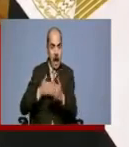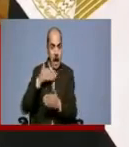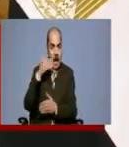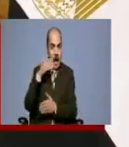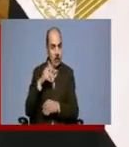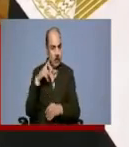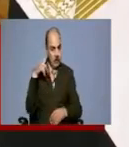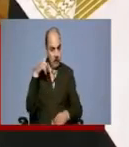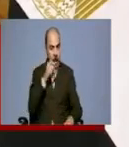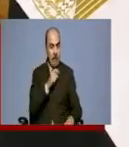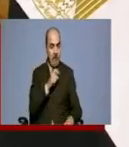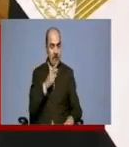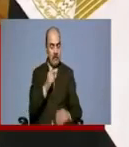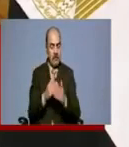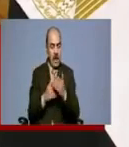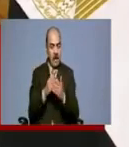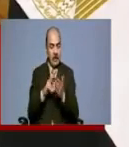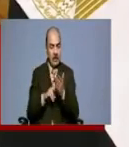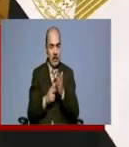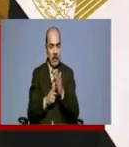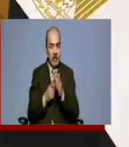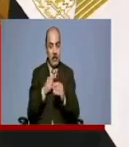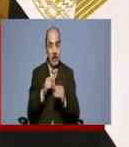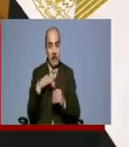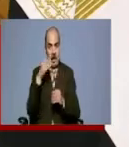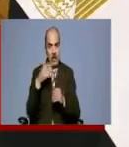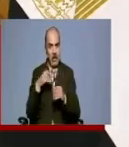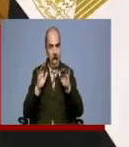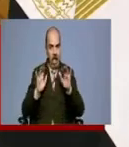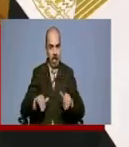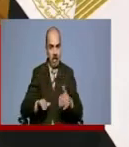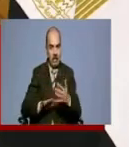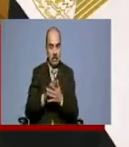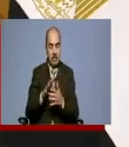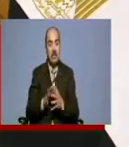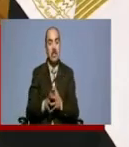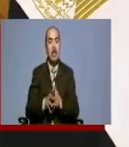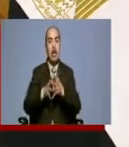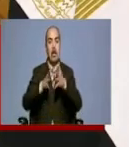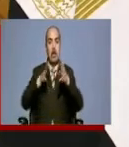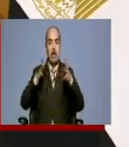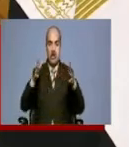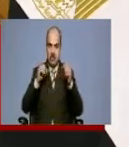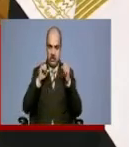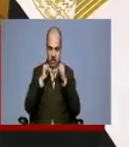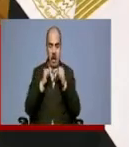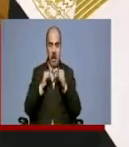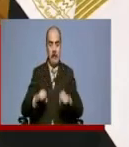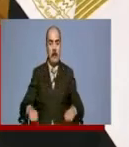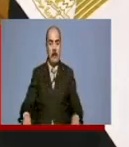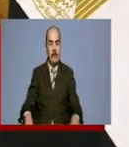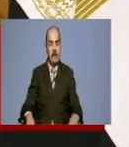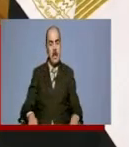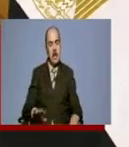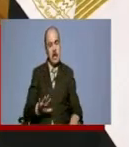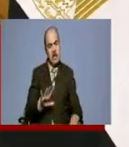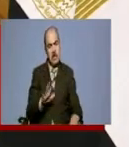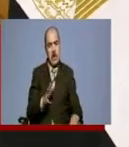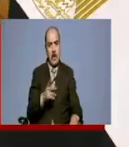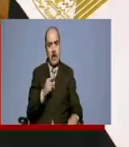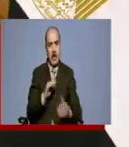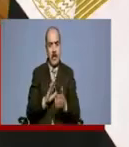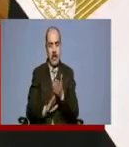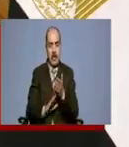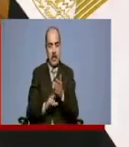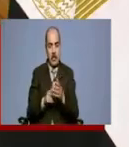وحقوق المراه وحقوق الاطفال اللي بيحصل عشان بقول لحضرتك اهو اما الاباده النازيه ليهود اوروبا اللي سياده الرئيس